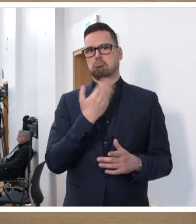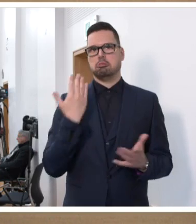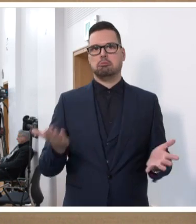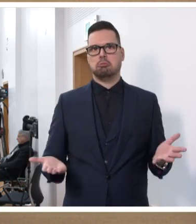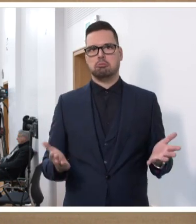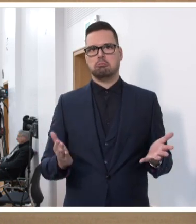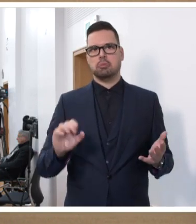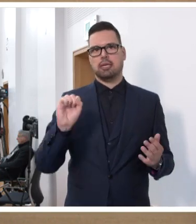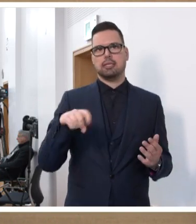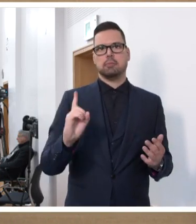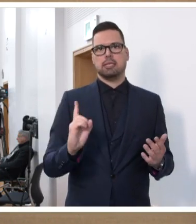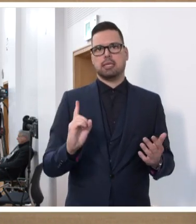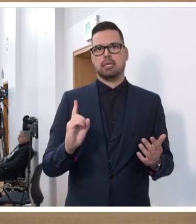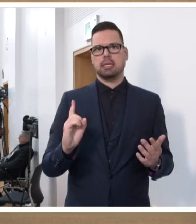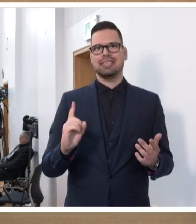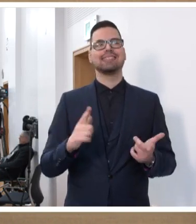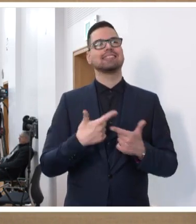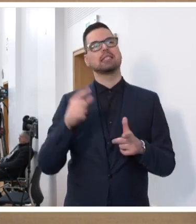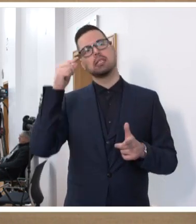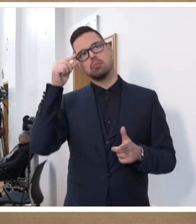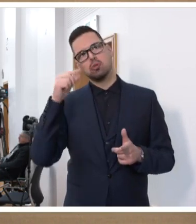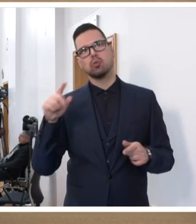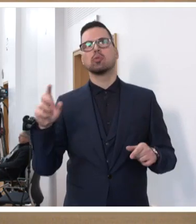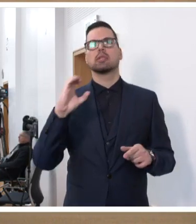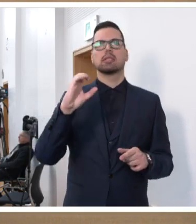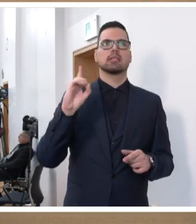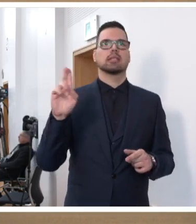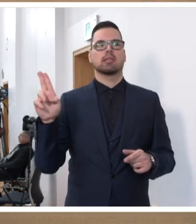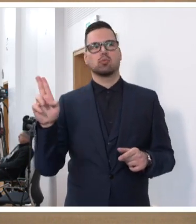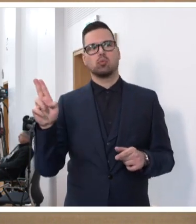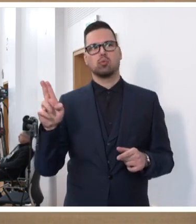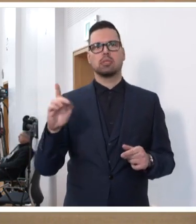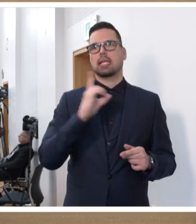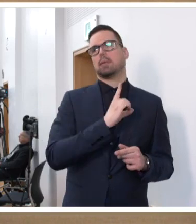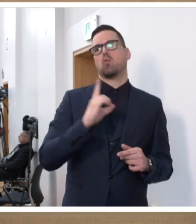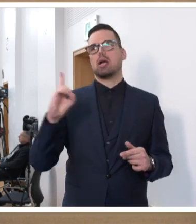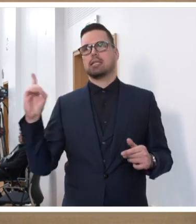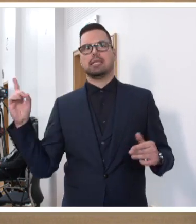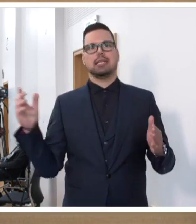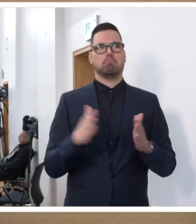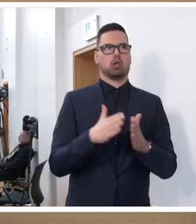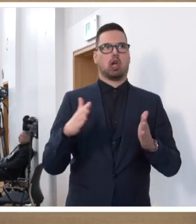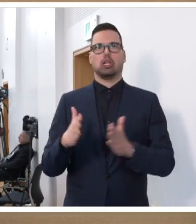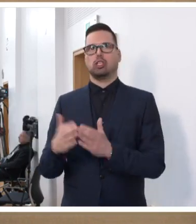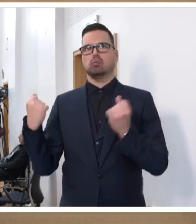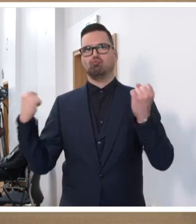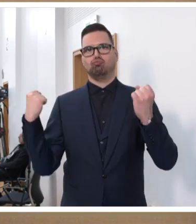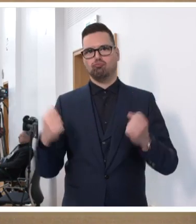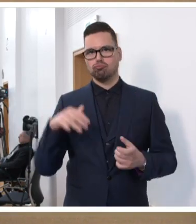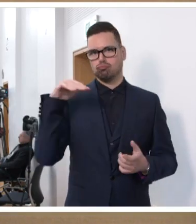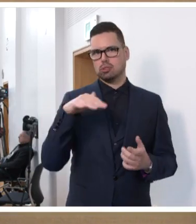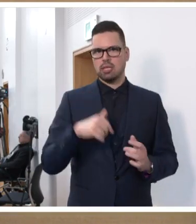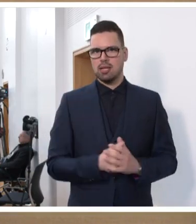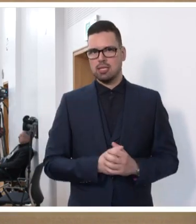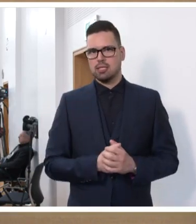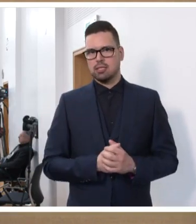der SPD, Sie werden ja nie müde, zusammen mit der CDU immer die Monstranz der demokratischen Partei vor sich herzutragen und zu